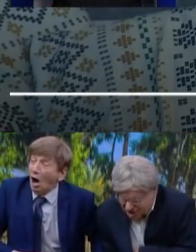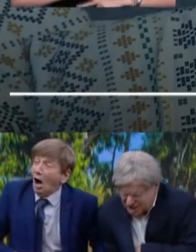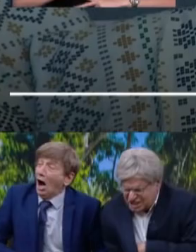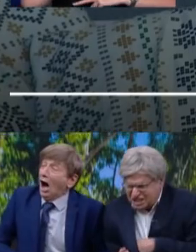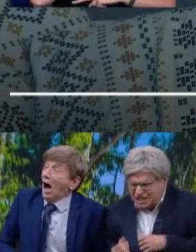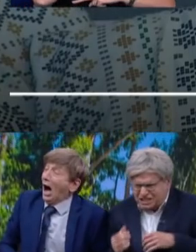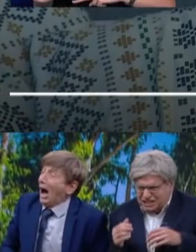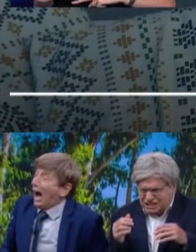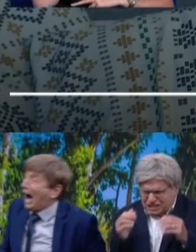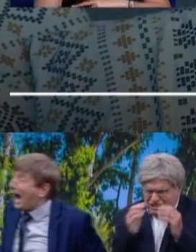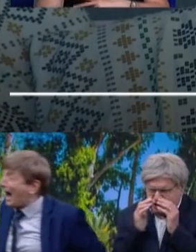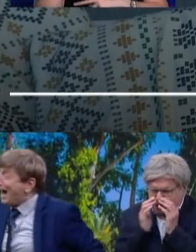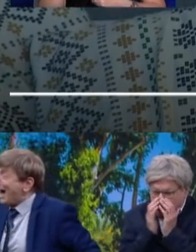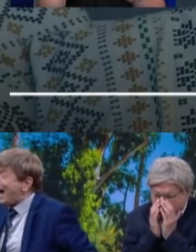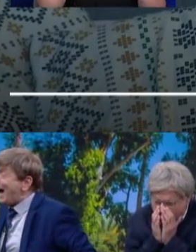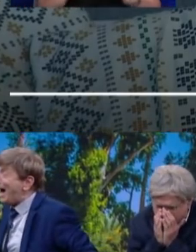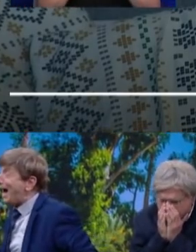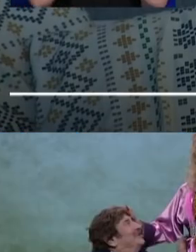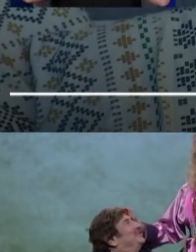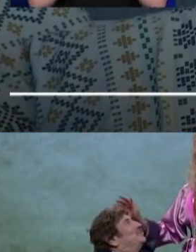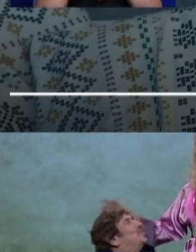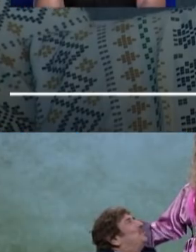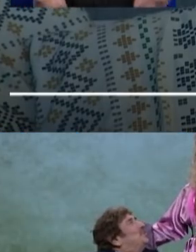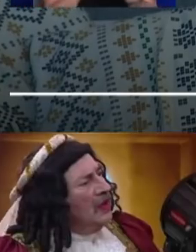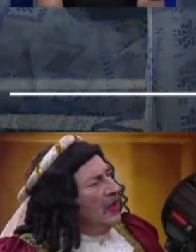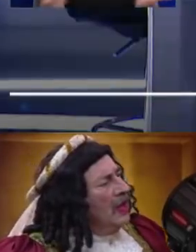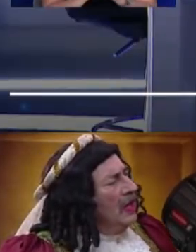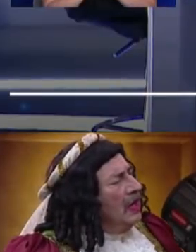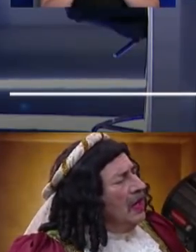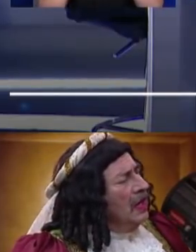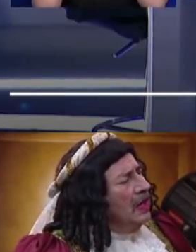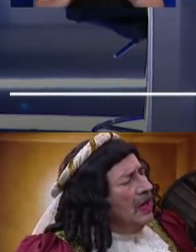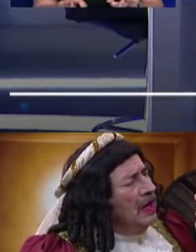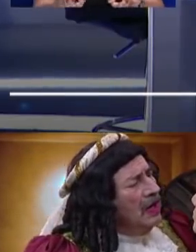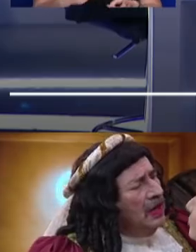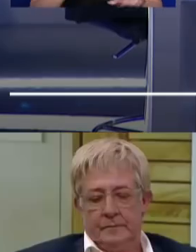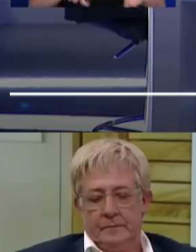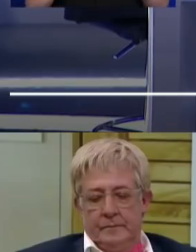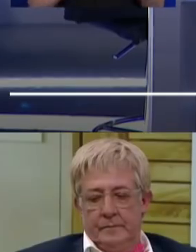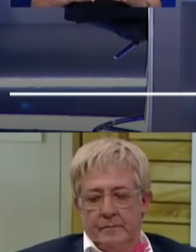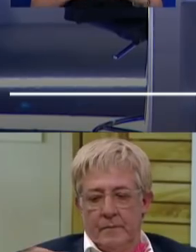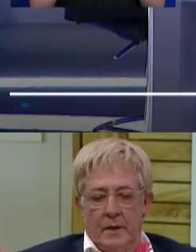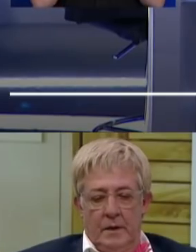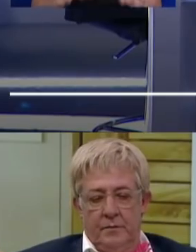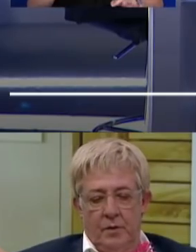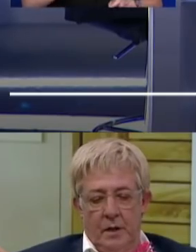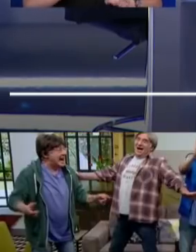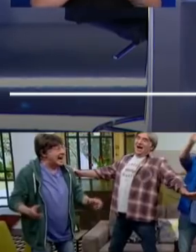את כל הדברים האלה יחד, כי זה אפשרי. אני חי את זה. זו המציאות שלי ושל עוד הרבה חברים וחברות